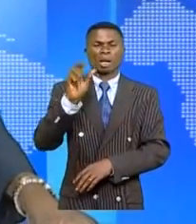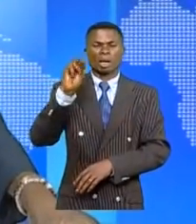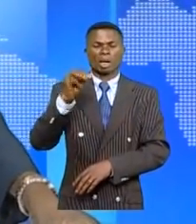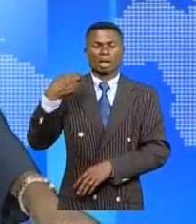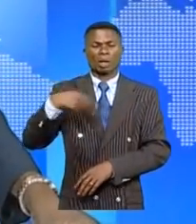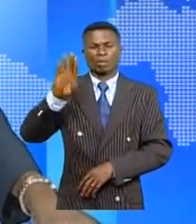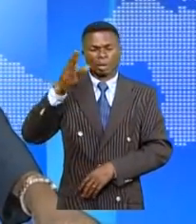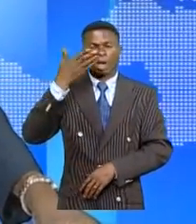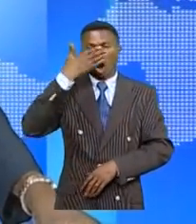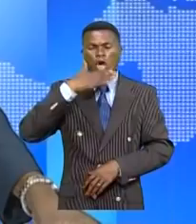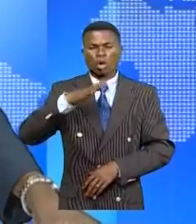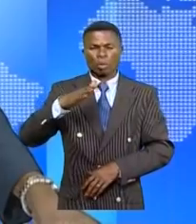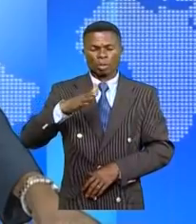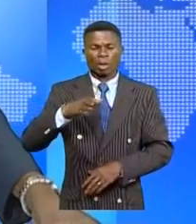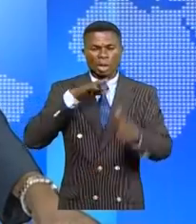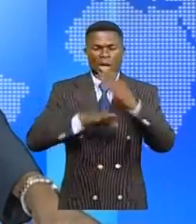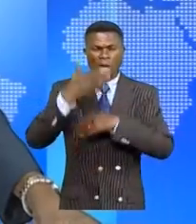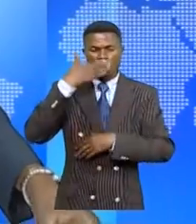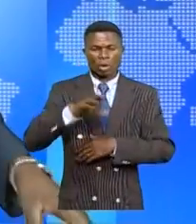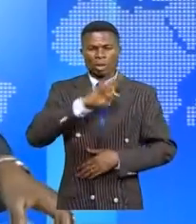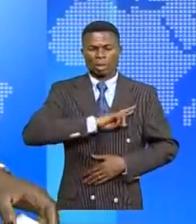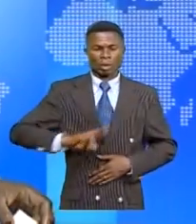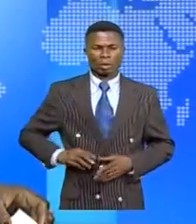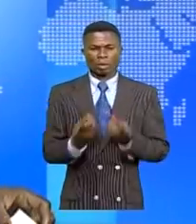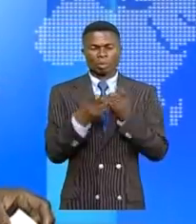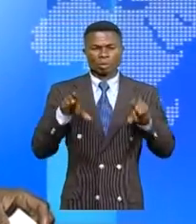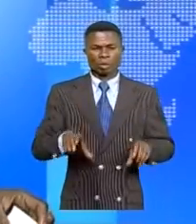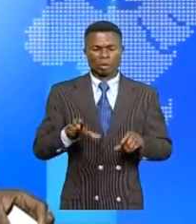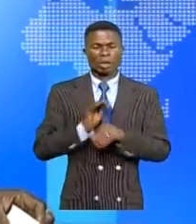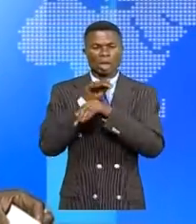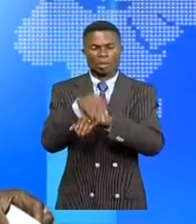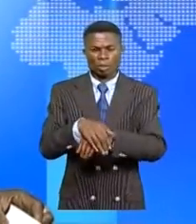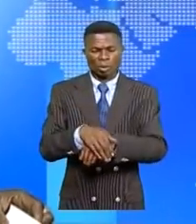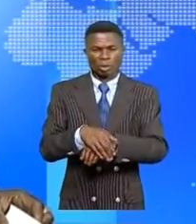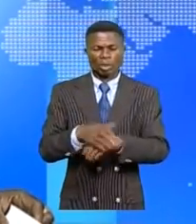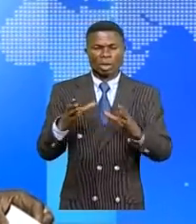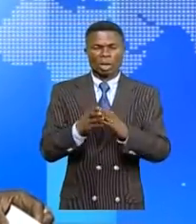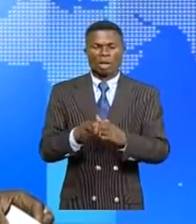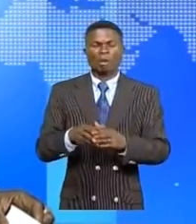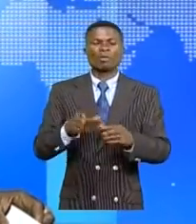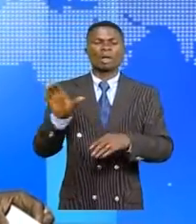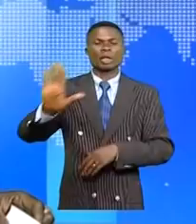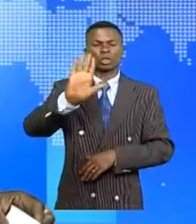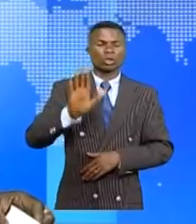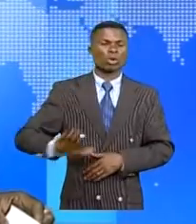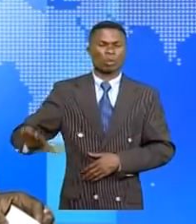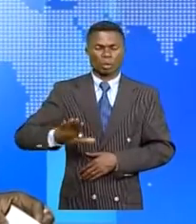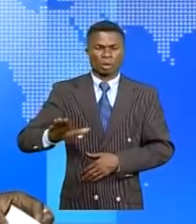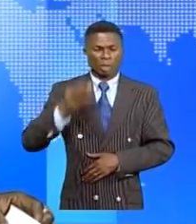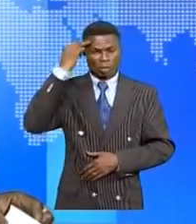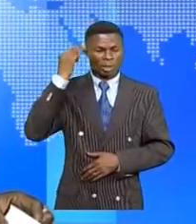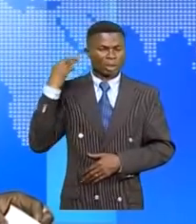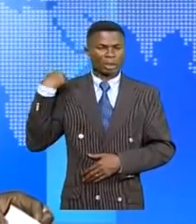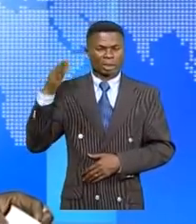des soins où il a été hospitalisé. La République démocratique du Congo compatit avec la Côte d'Ivoire. Pour ce faire, la ministre